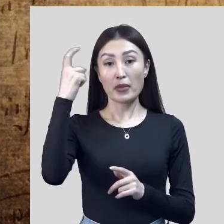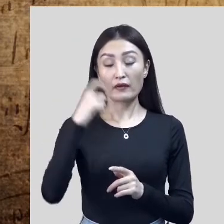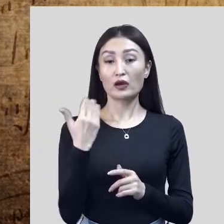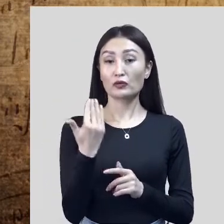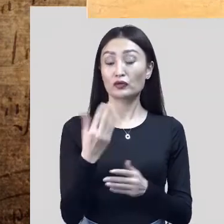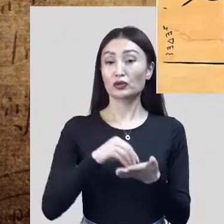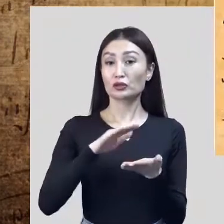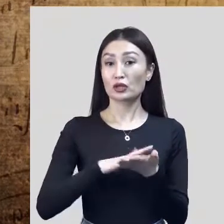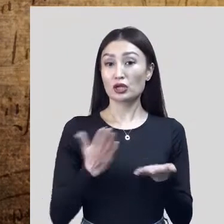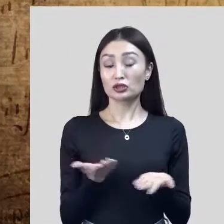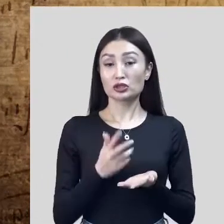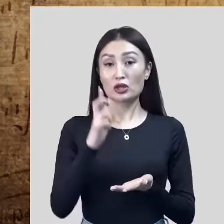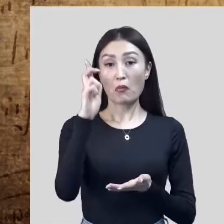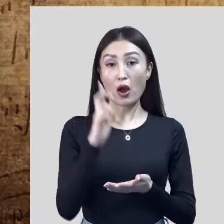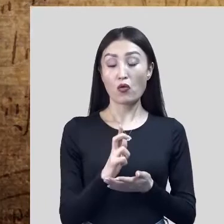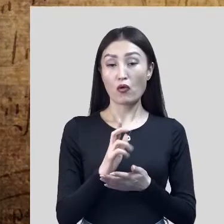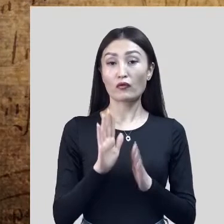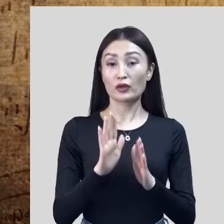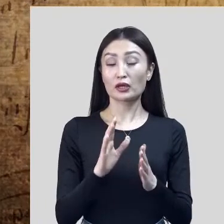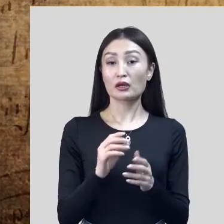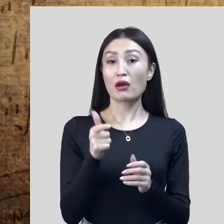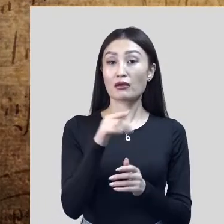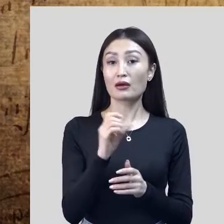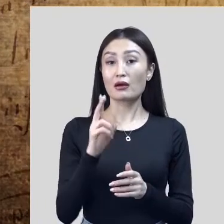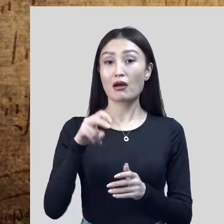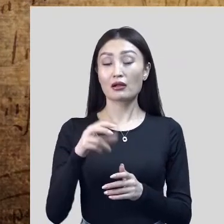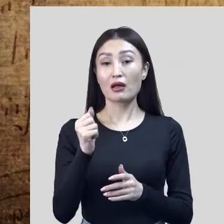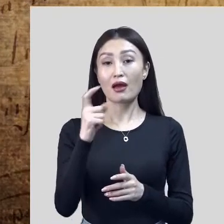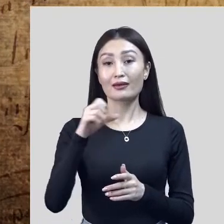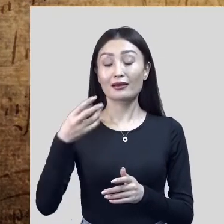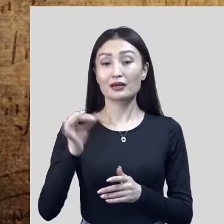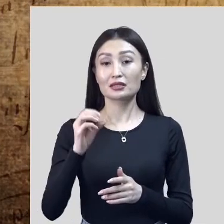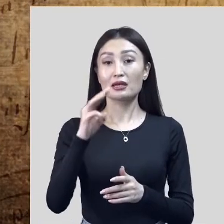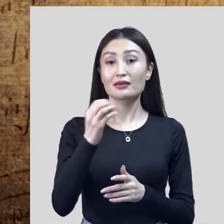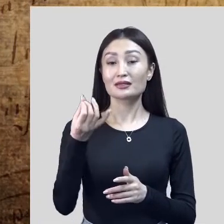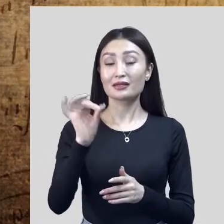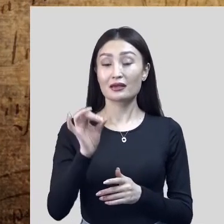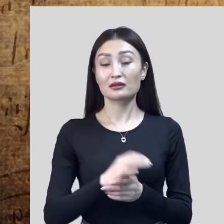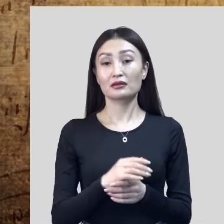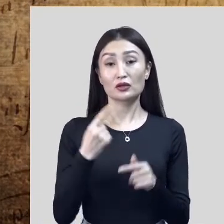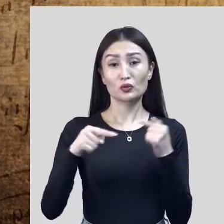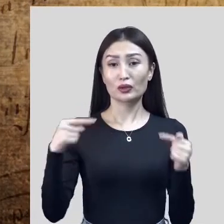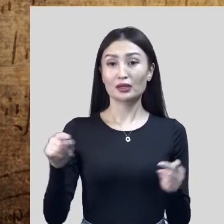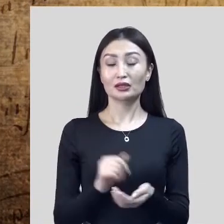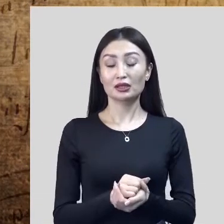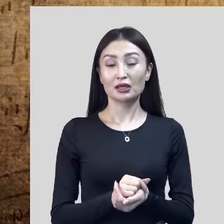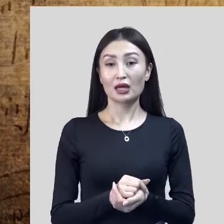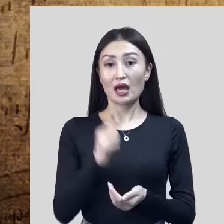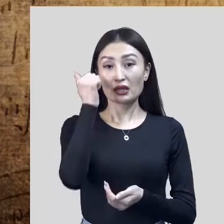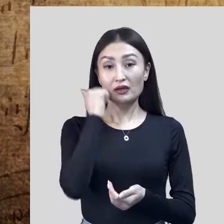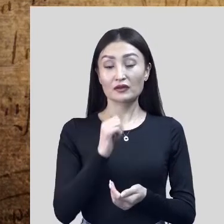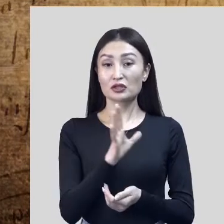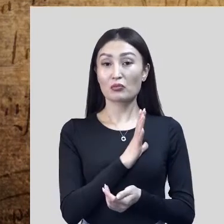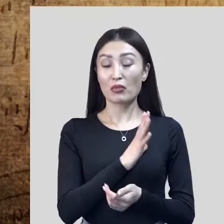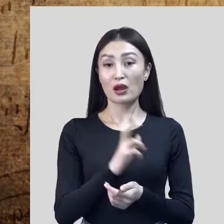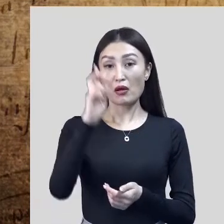них изображается жизнь богов, а также подвиги таких героев, как Геракл, Ахиллес, Тесей, Аякс и многих других. Древнейшими